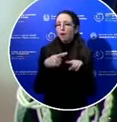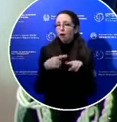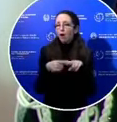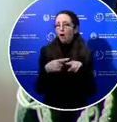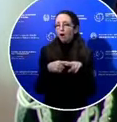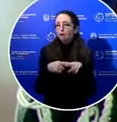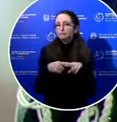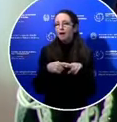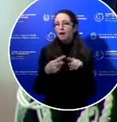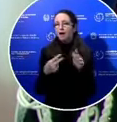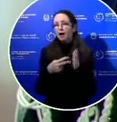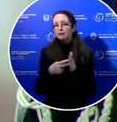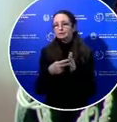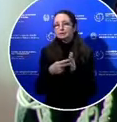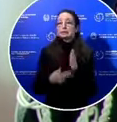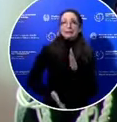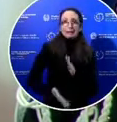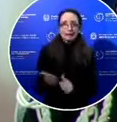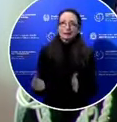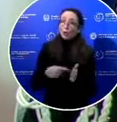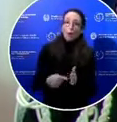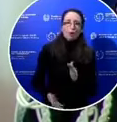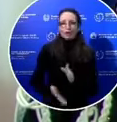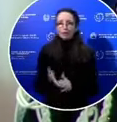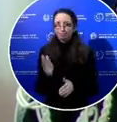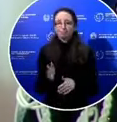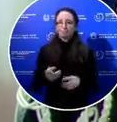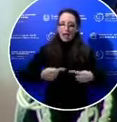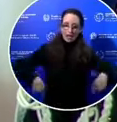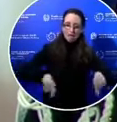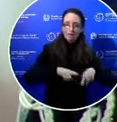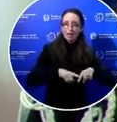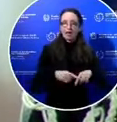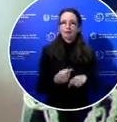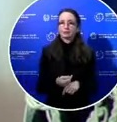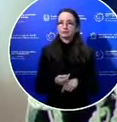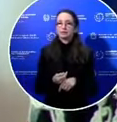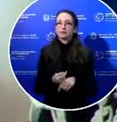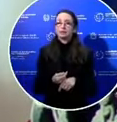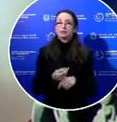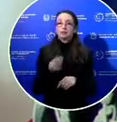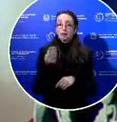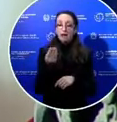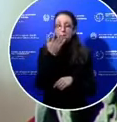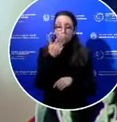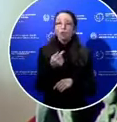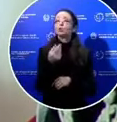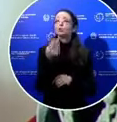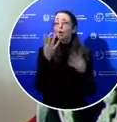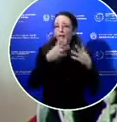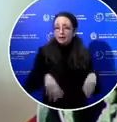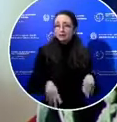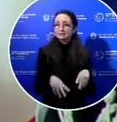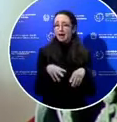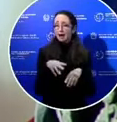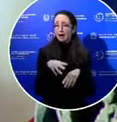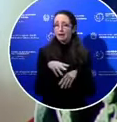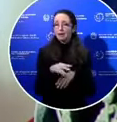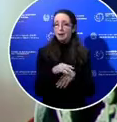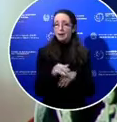come questi dal vivo, nonostante le difficoltà pandemiche. Ci abbiamo tenuto ad organizzarlo entro la fine dell'anno, nonostante sapessimo